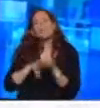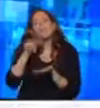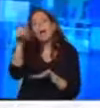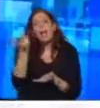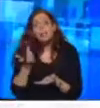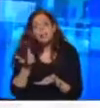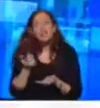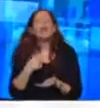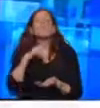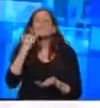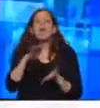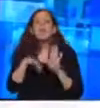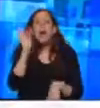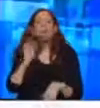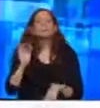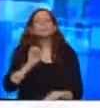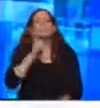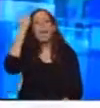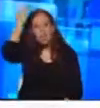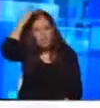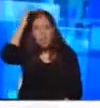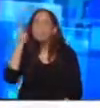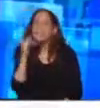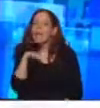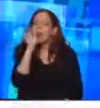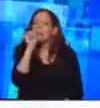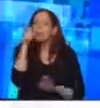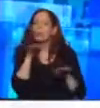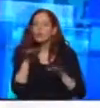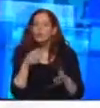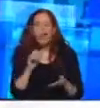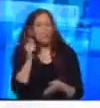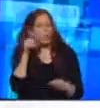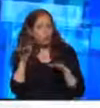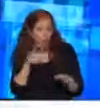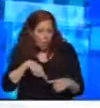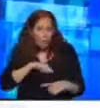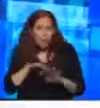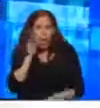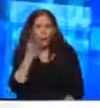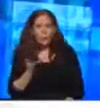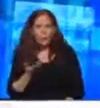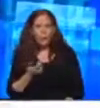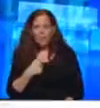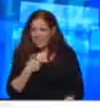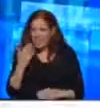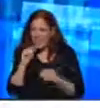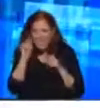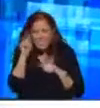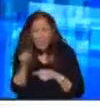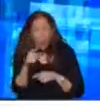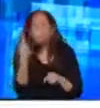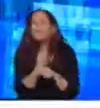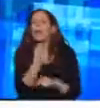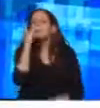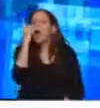בחרו. אבל אני כן בחרתי את השר נפתלי בנט. כן בחרתי את ראש הממשלה. את ראש הממשלה בנימין נתניהו, אנחנו בחרנו אותו. ואני הייתי אצלו באופן אישי